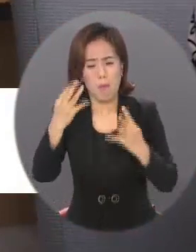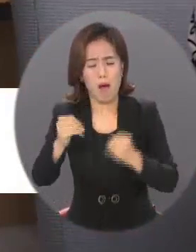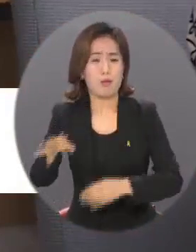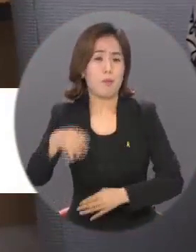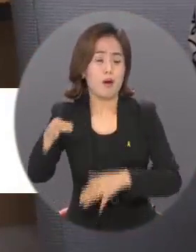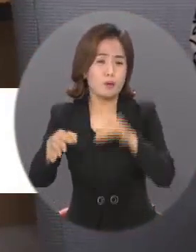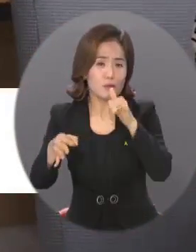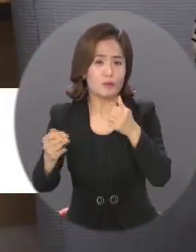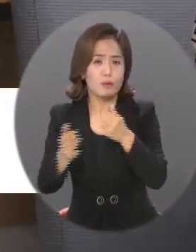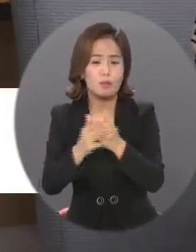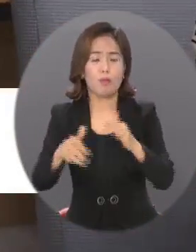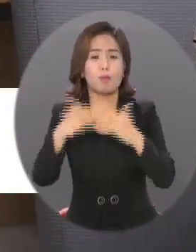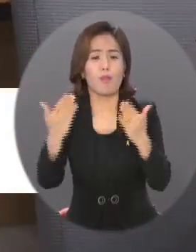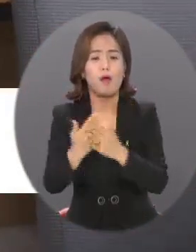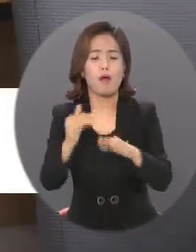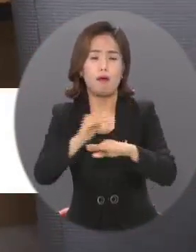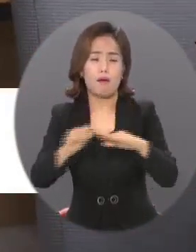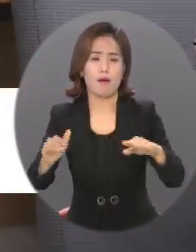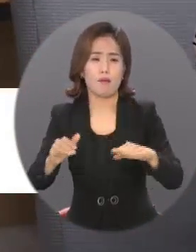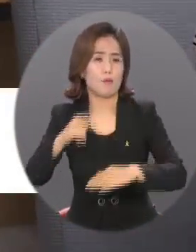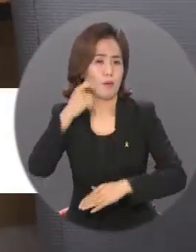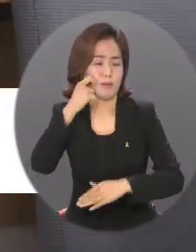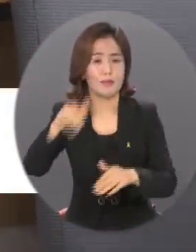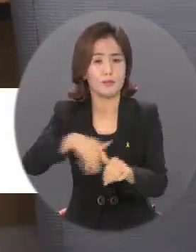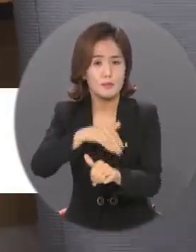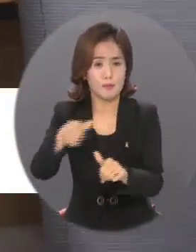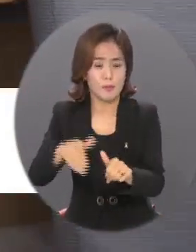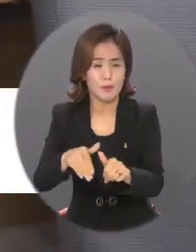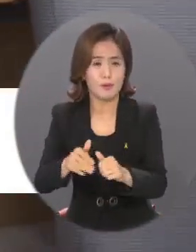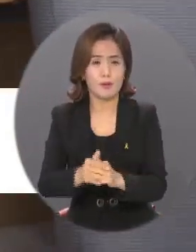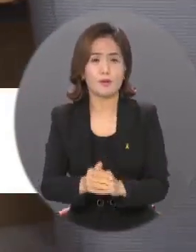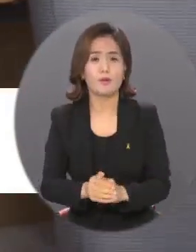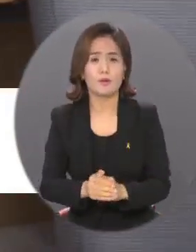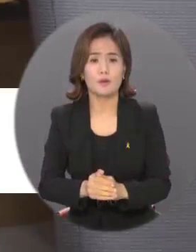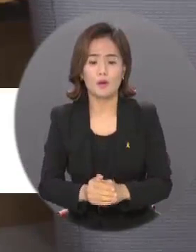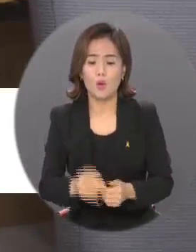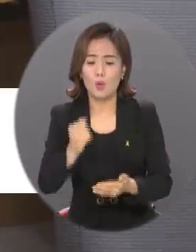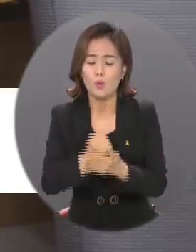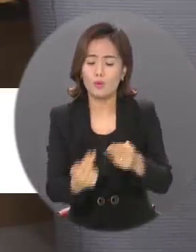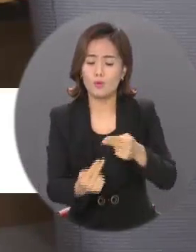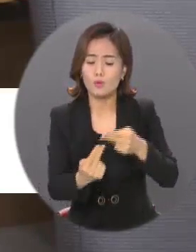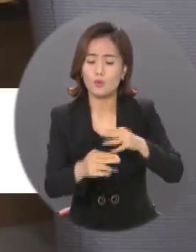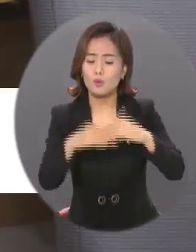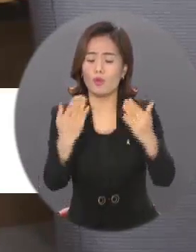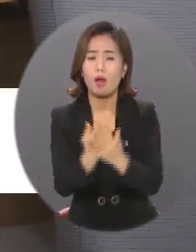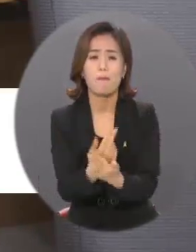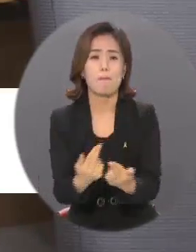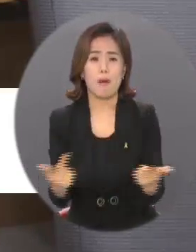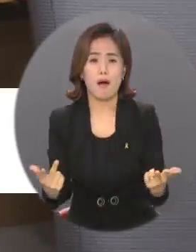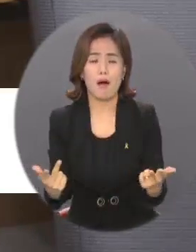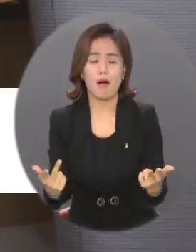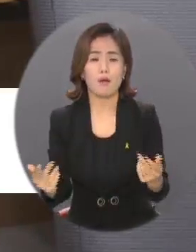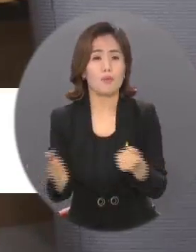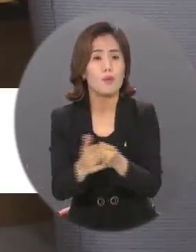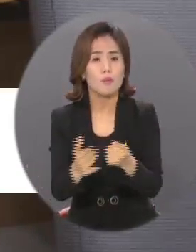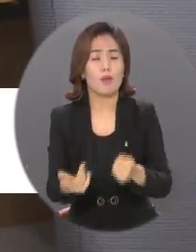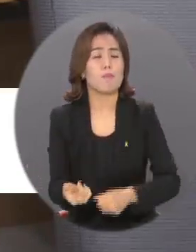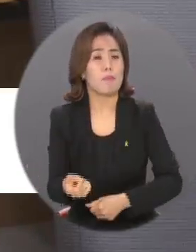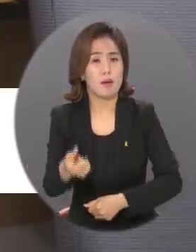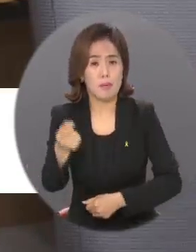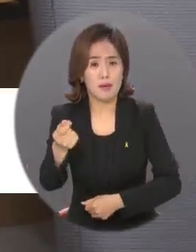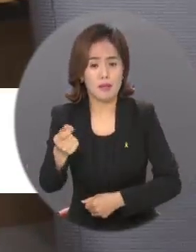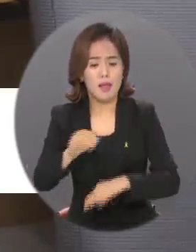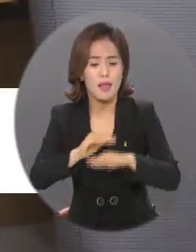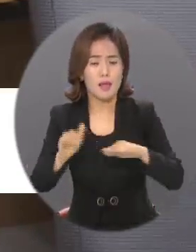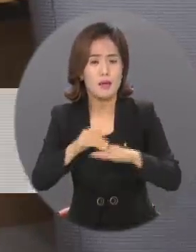나오거든요. 그런 것도 지금 당장 해결할 수 없는 상태예요. 뭐 통장에 있는 잔고는 다 바닥나 있고. 그래서 어떻게 빨리